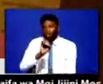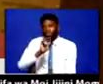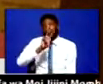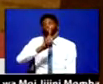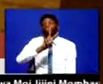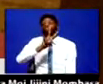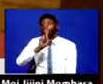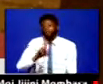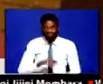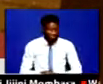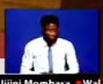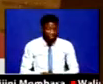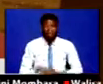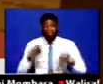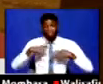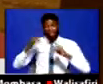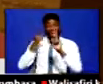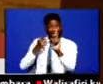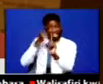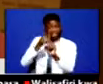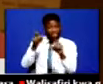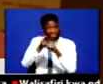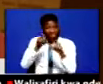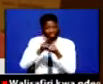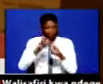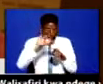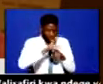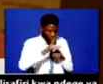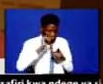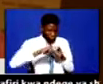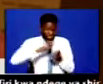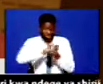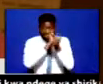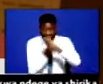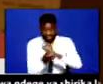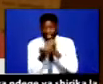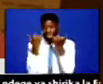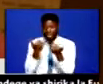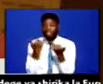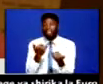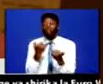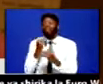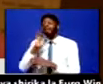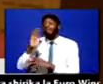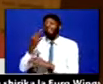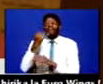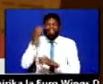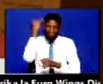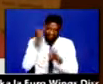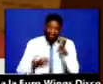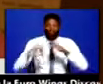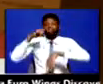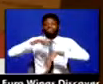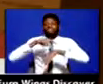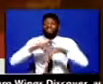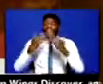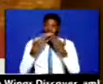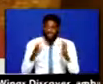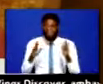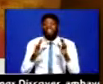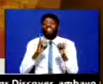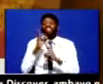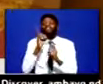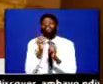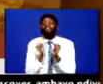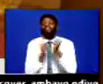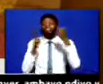kubadili taaluma ambalo limekuwa katika awamu ya tatu na ya mwisho litarajiwa kukamilika tarehe 17 Julai mwaka huu,